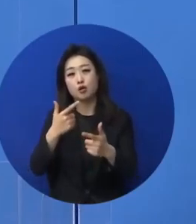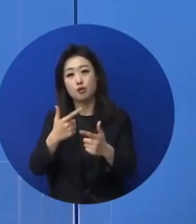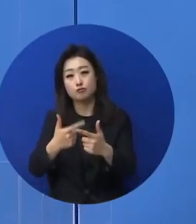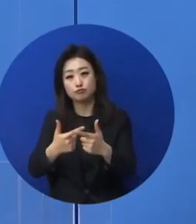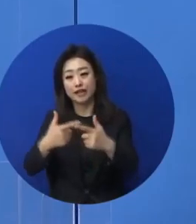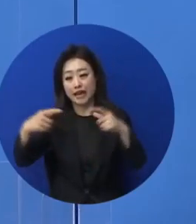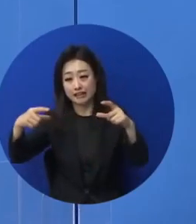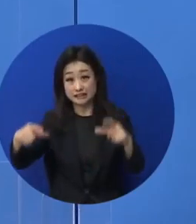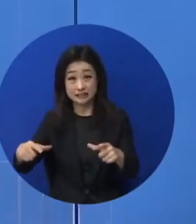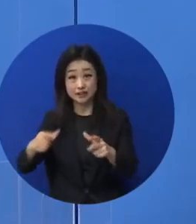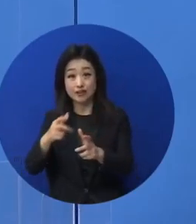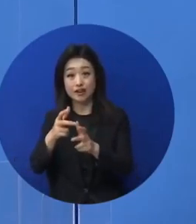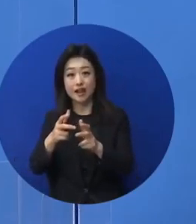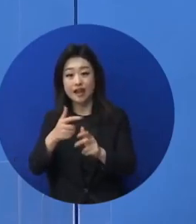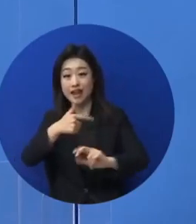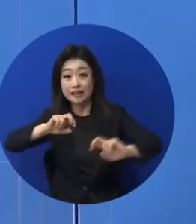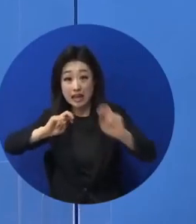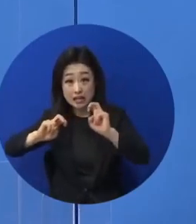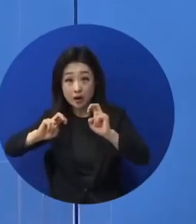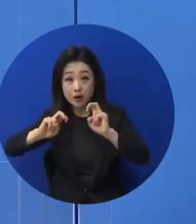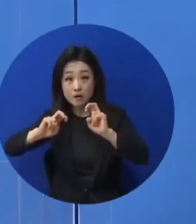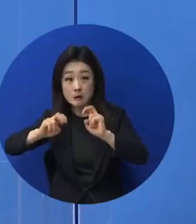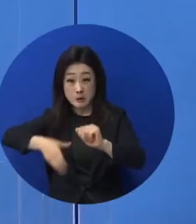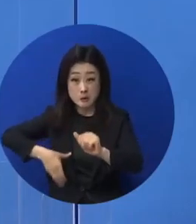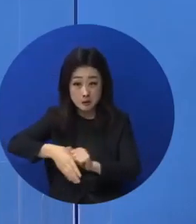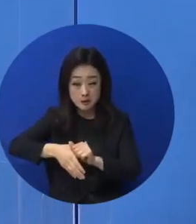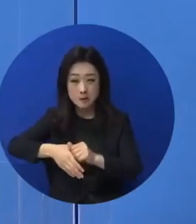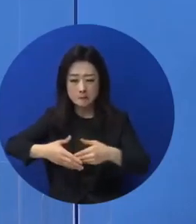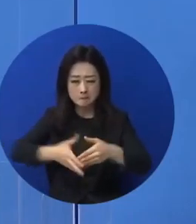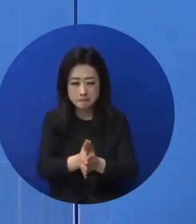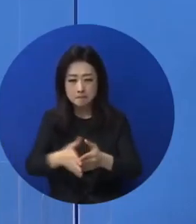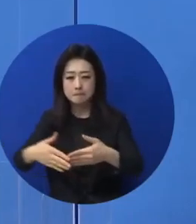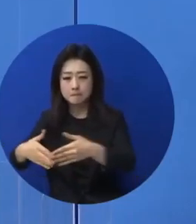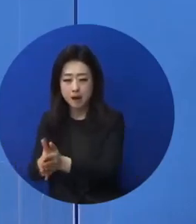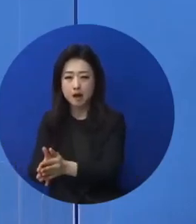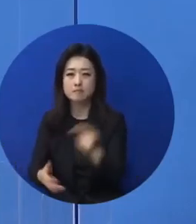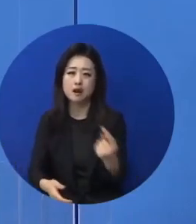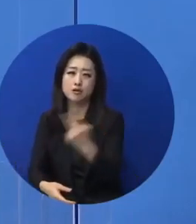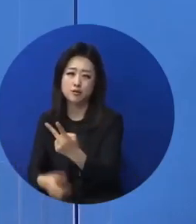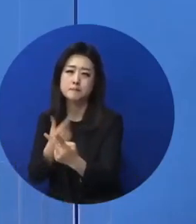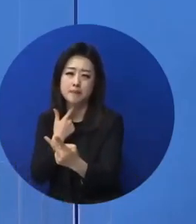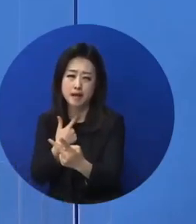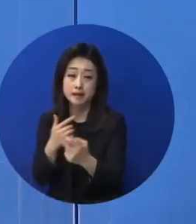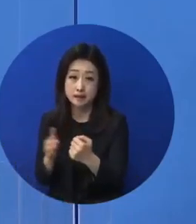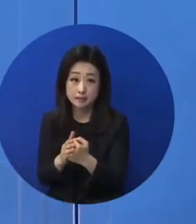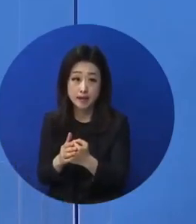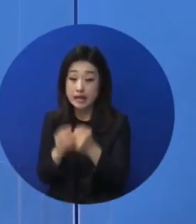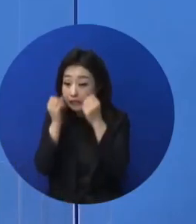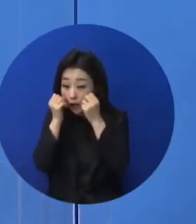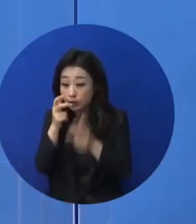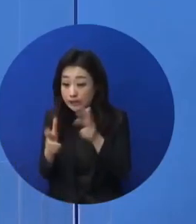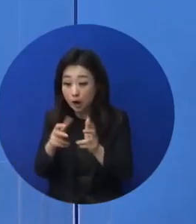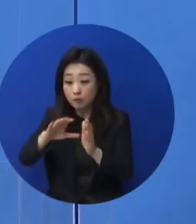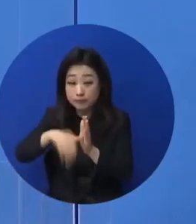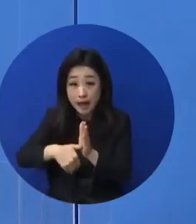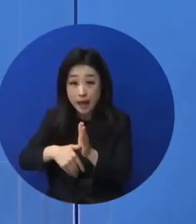동맹목재그룹들을 탄압해서 해체를 시켜버렸습니다. 가장 큰 기업들을 없애버리고 하니까 새로운